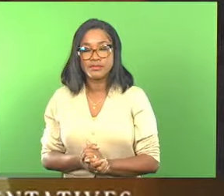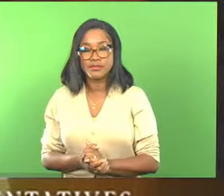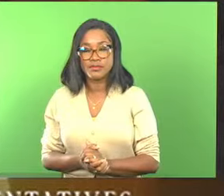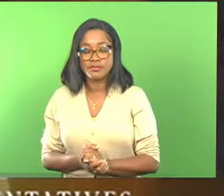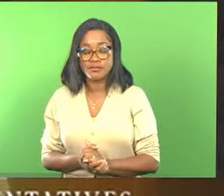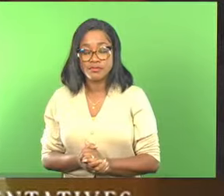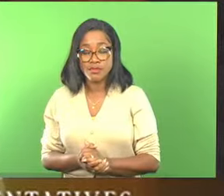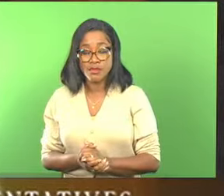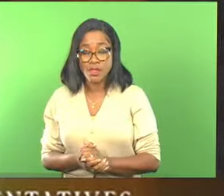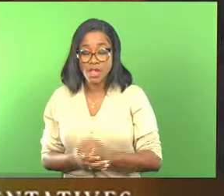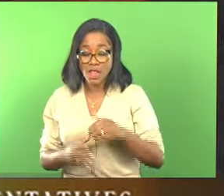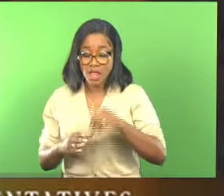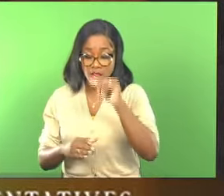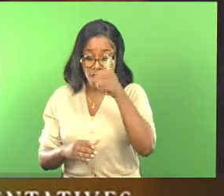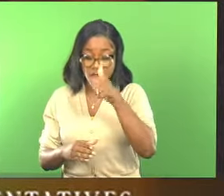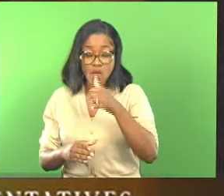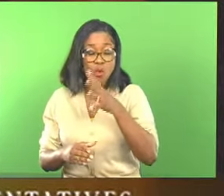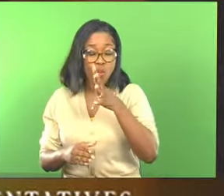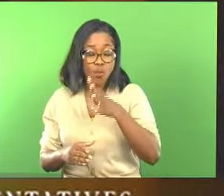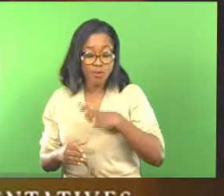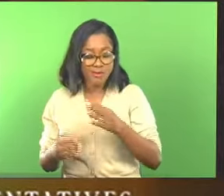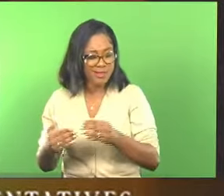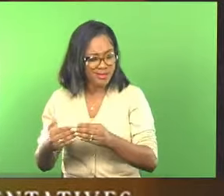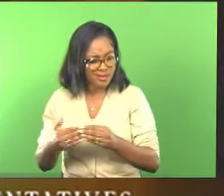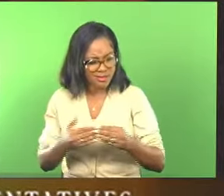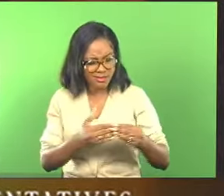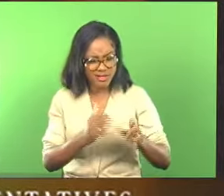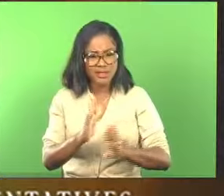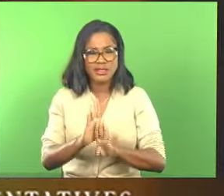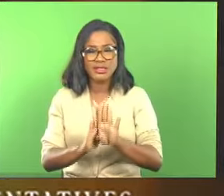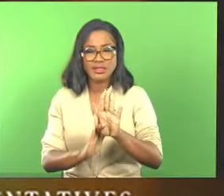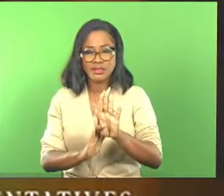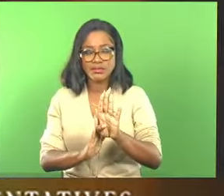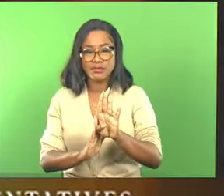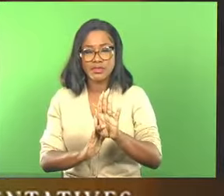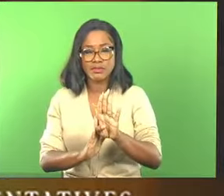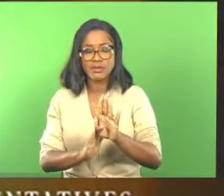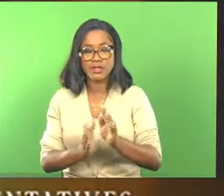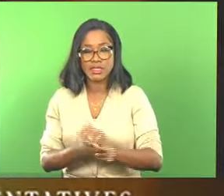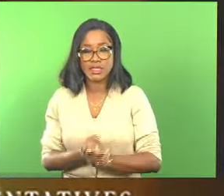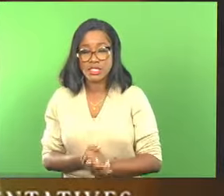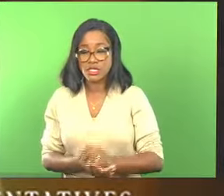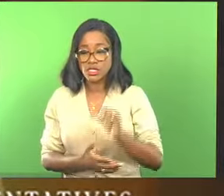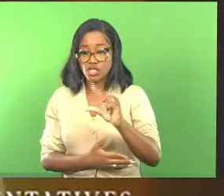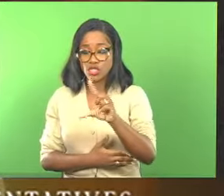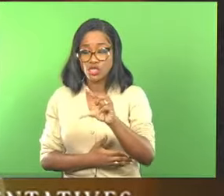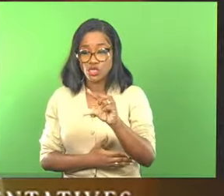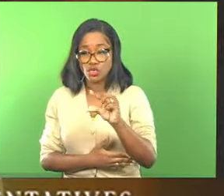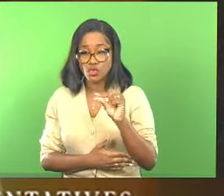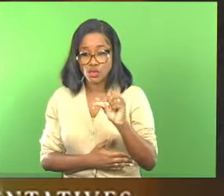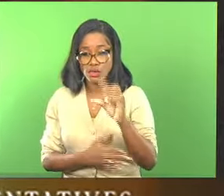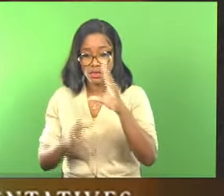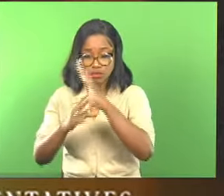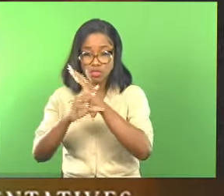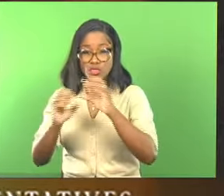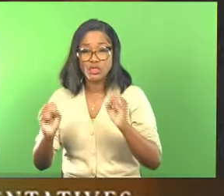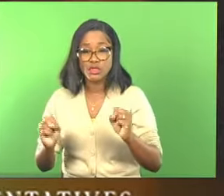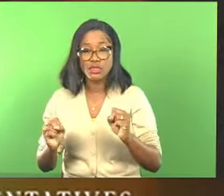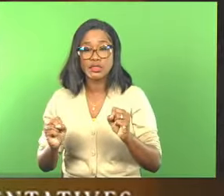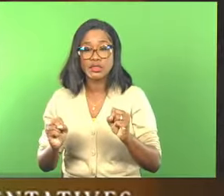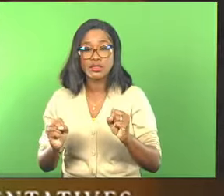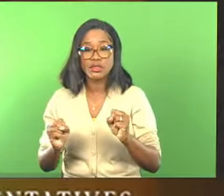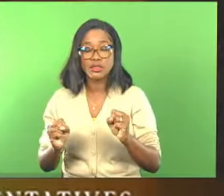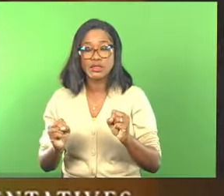का एक नया मॉडल विकसित कर रहे हैं। अपनी G20 प्रेसिडेंसी के दौरान भी इस मॉडल